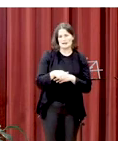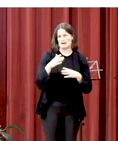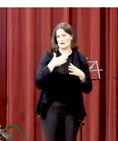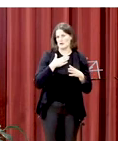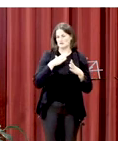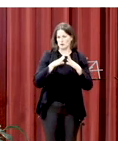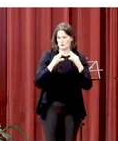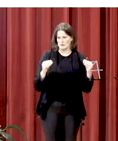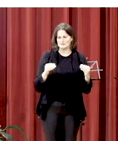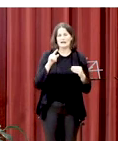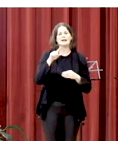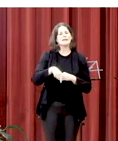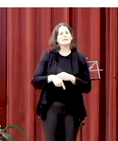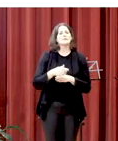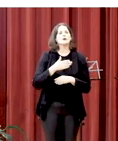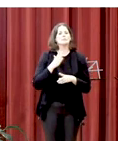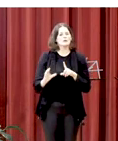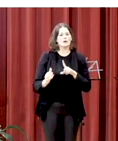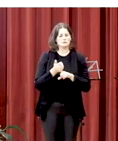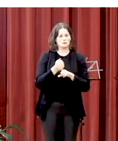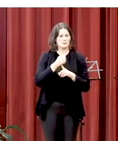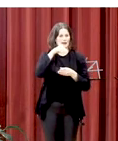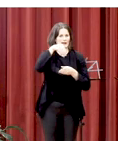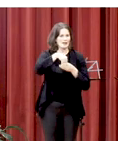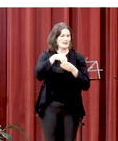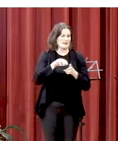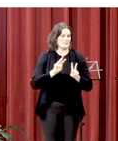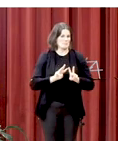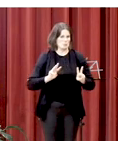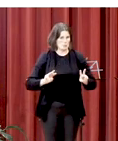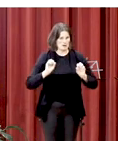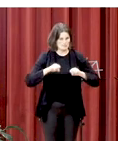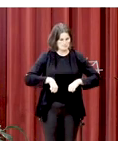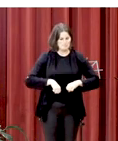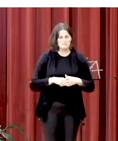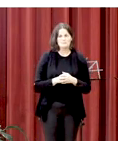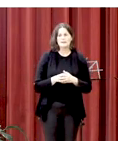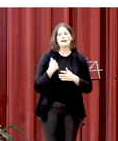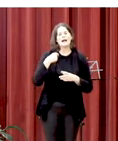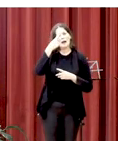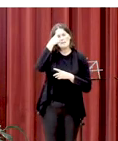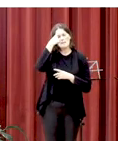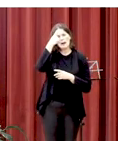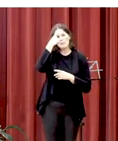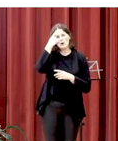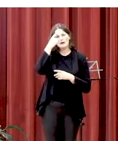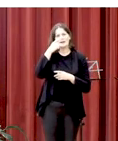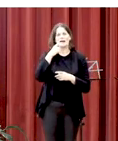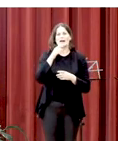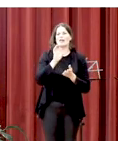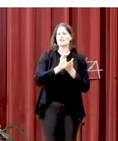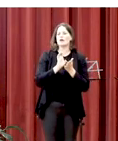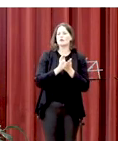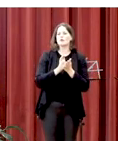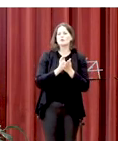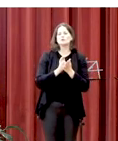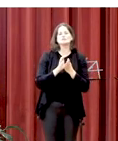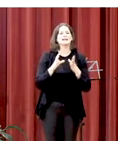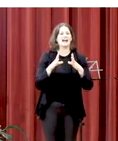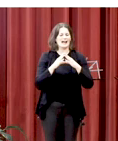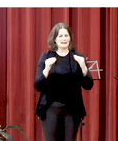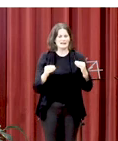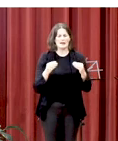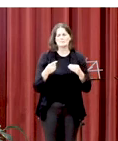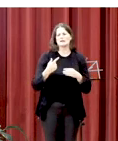universitat. I podeu trobar-la penjada a la pàgina web. La memòria del curs acadèmic és un recurs